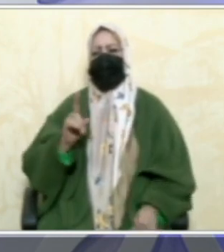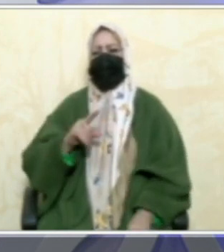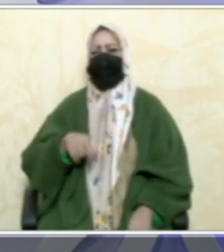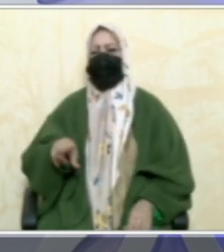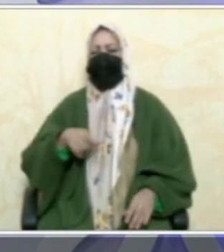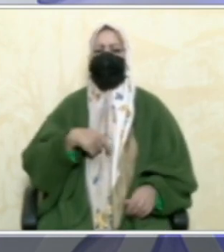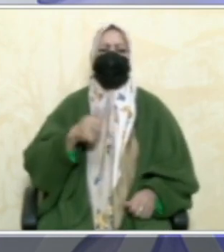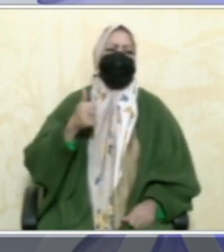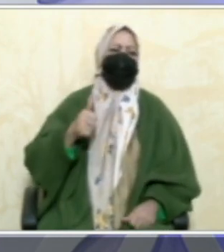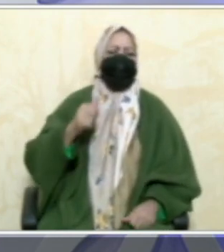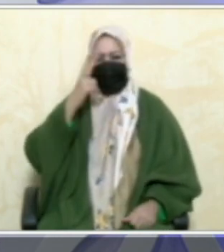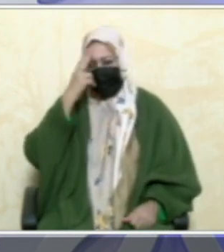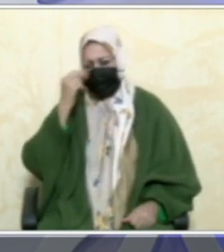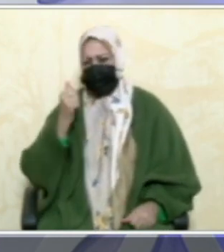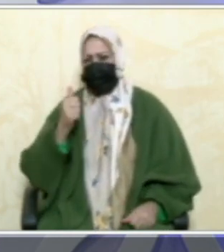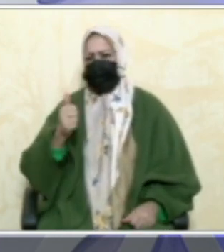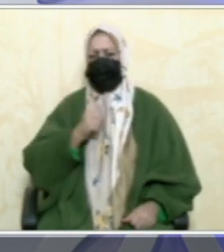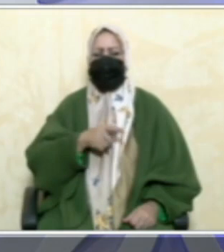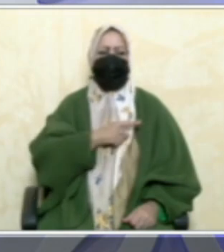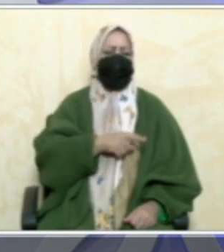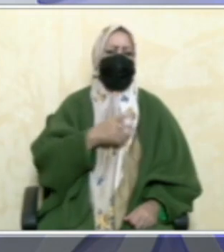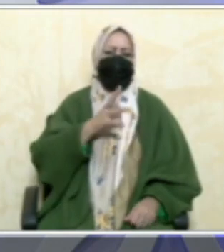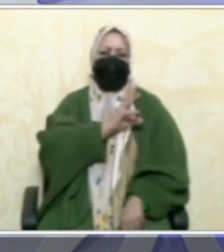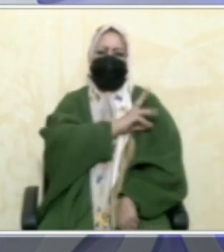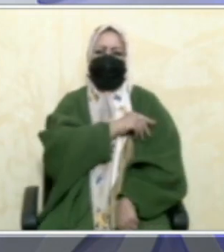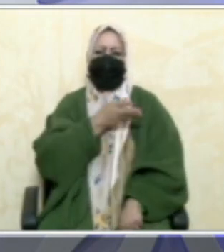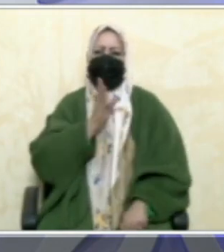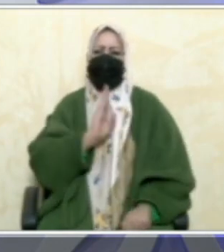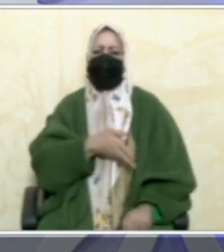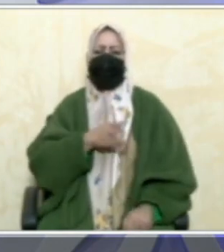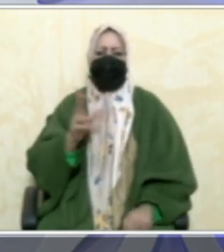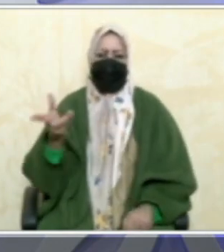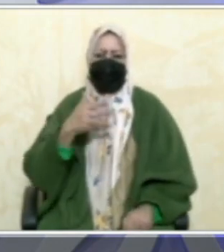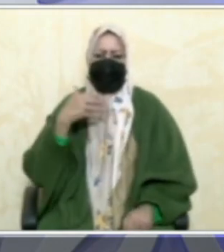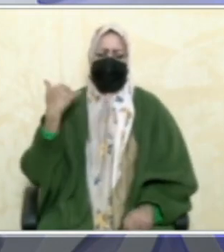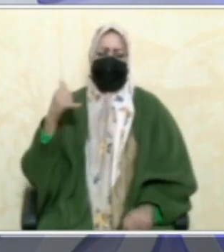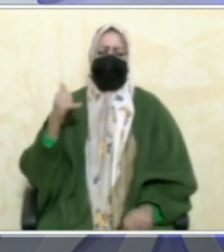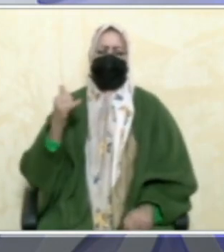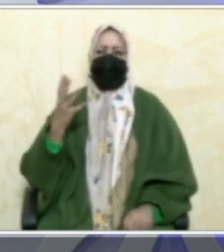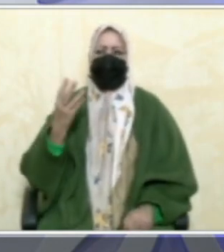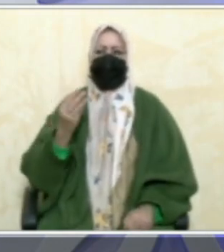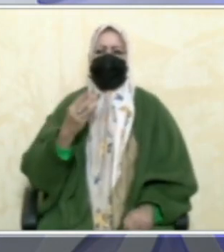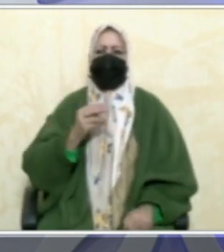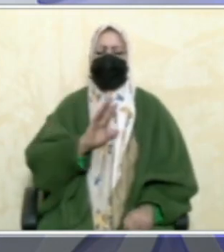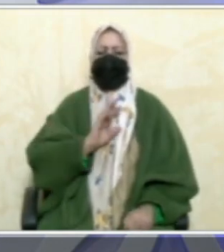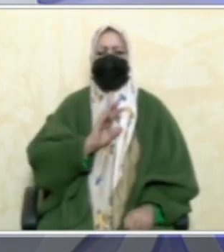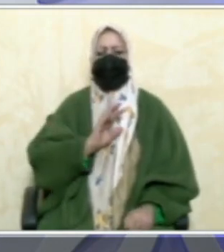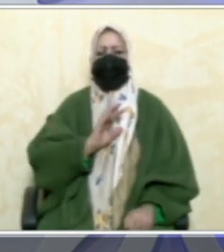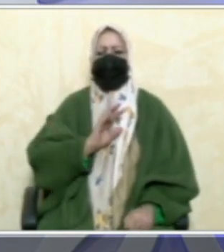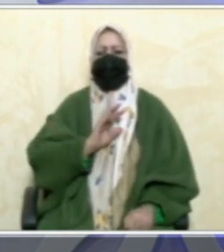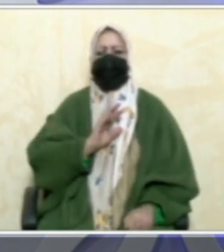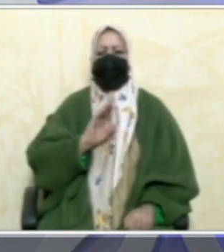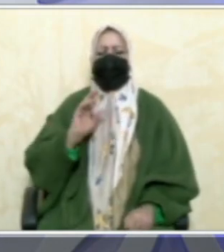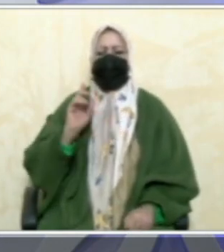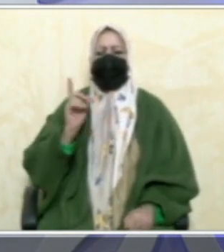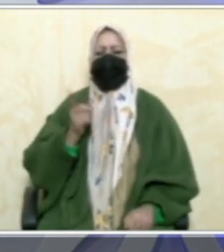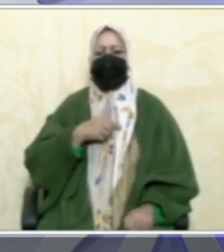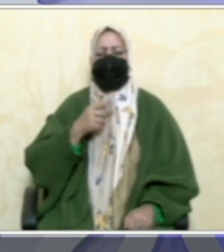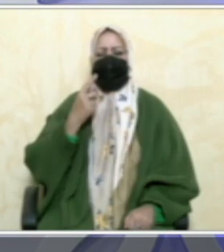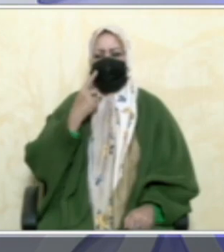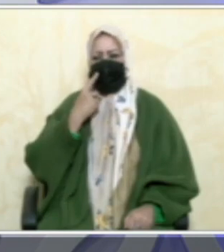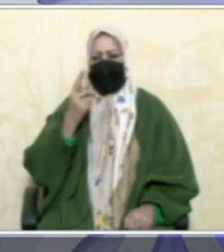قلت هم كثرا، هم كثر وليسوا كثرا، بمعنى أنك لما تخش التعليقات تلقى